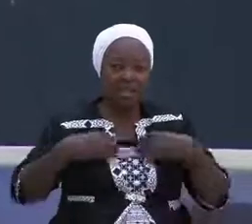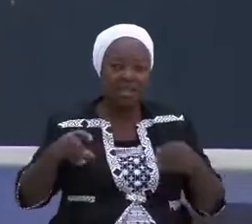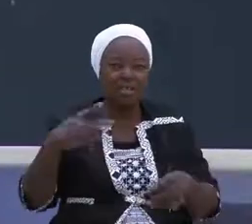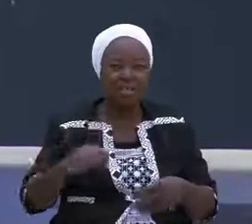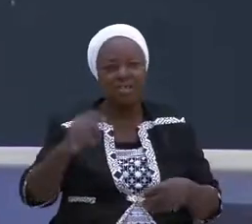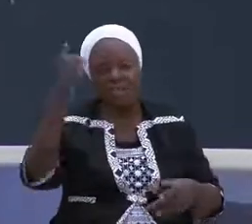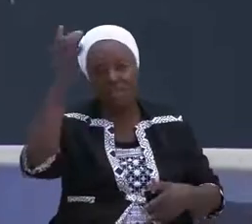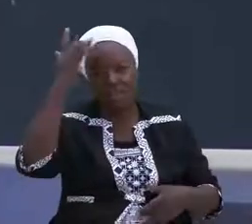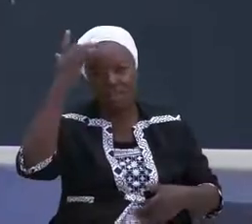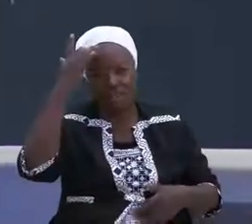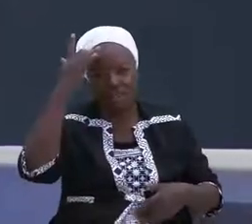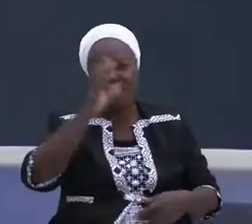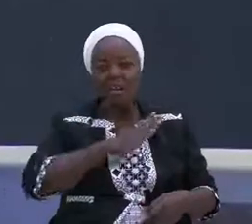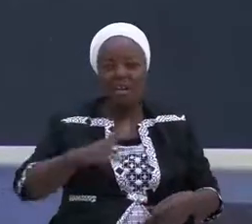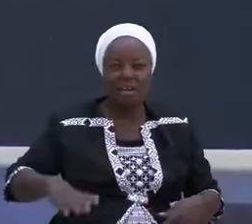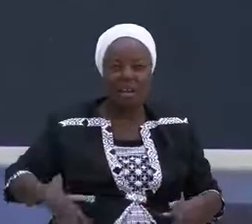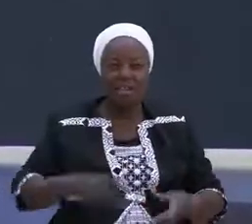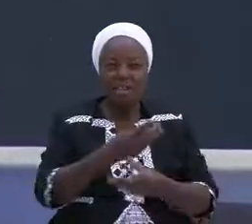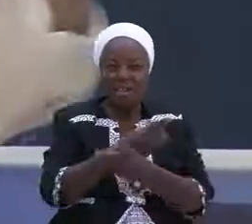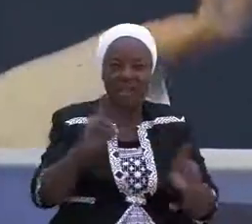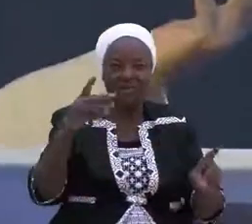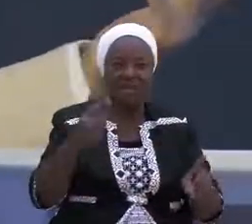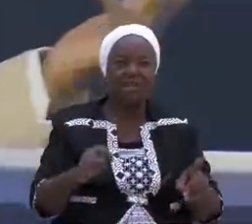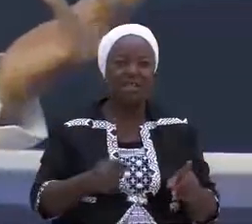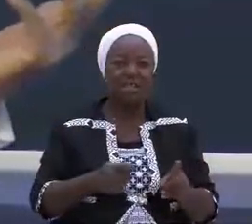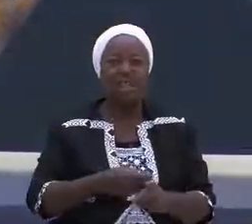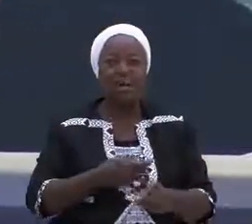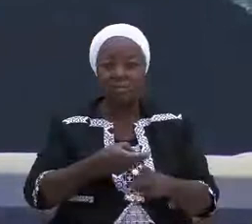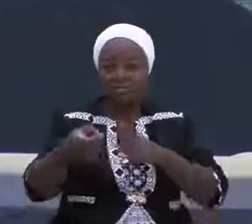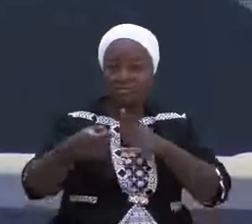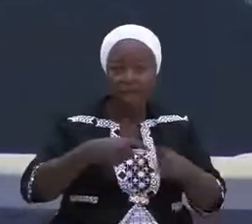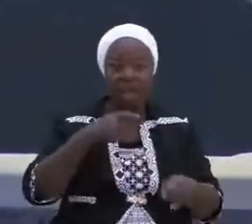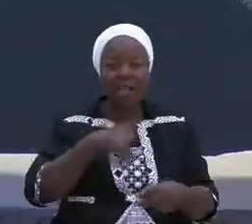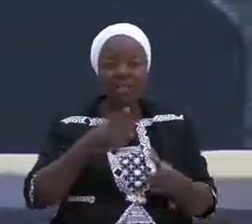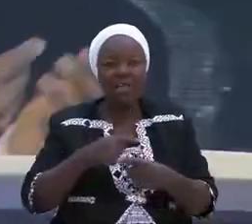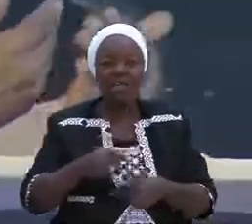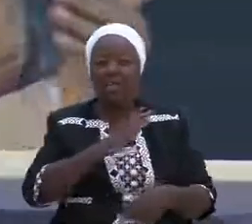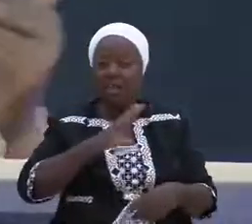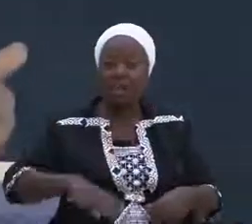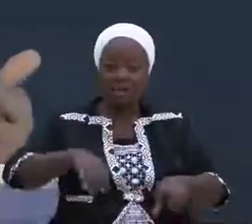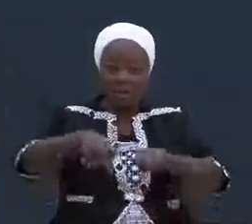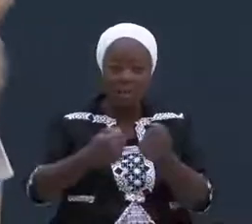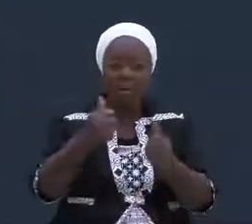malades, Christ a délivré les affligés, Christ a brisé tout joug.